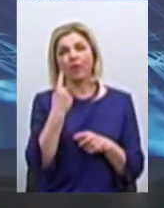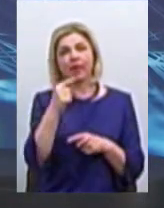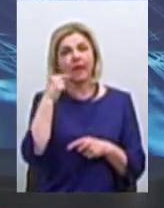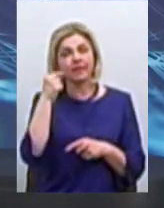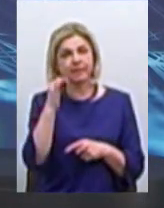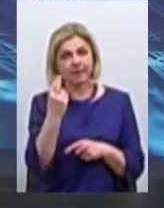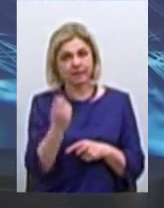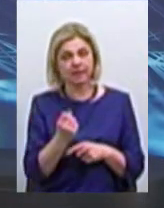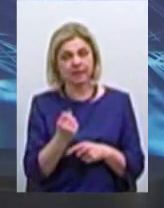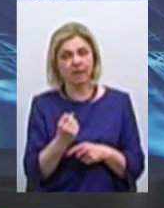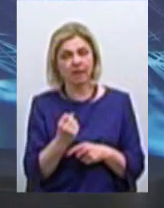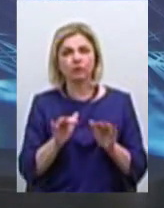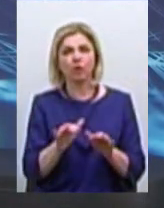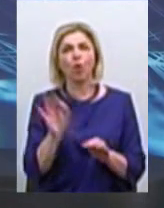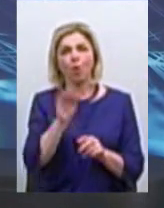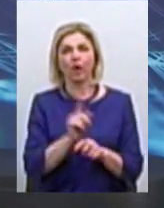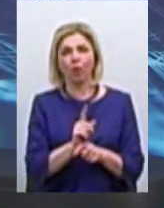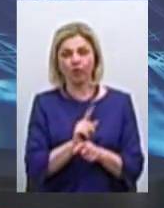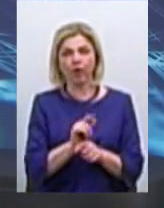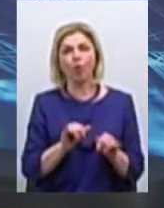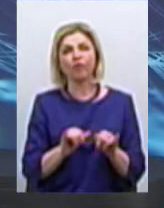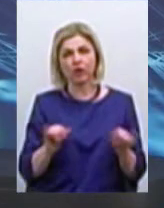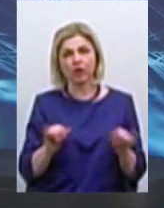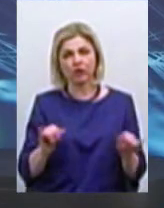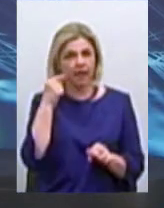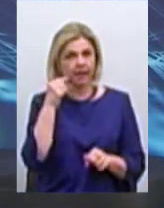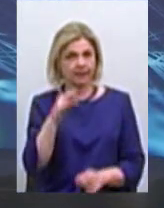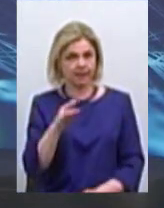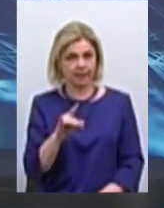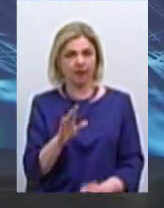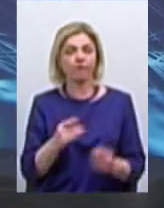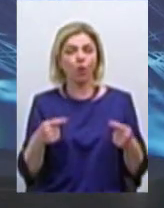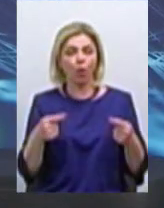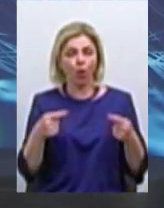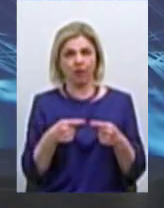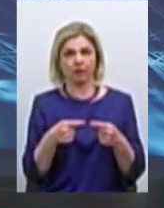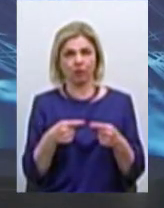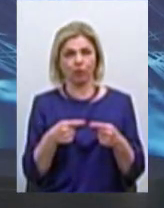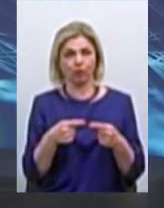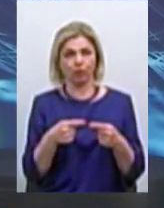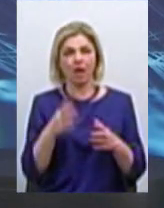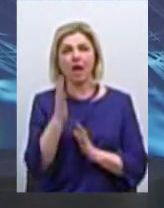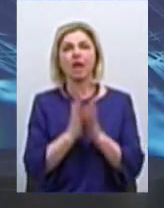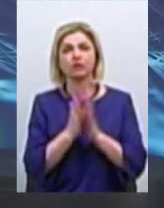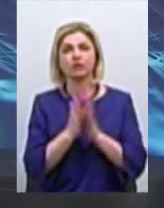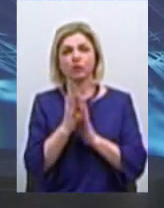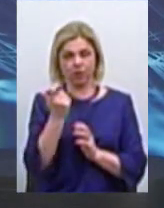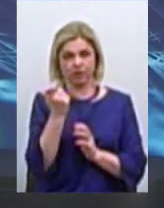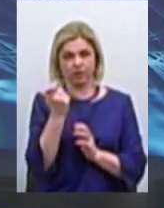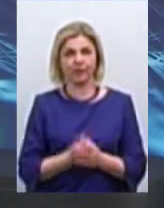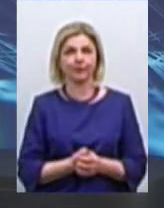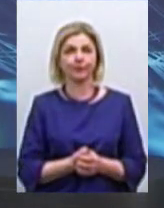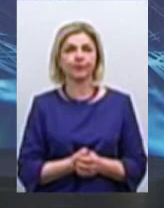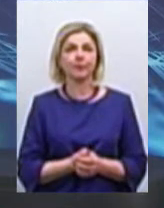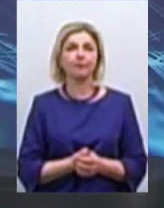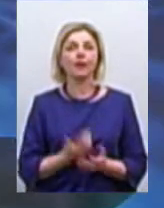заходи щодо регулювання чисельності лисиць в даному конкретному лісовому господарству. А скажіть, будь ласка,